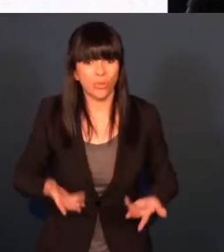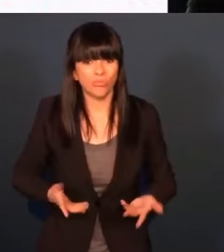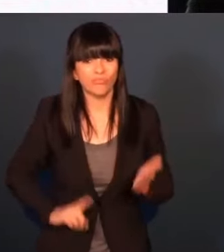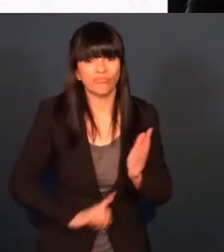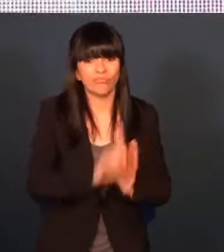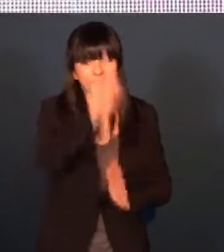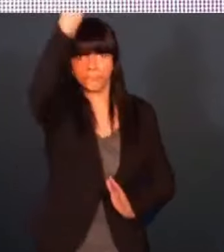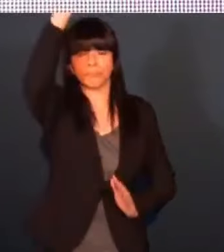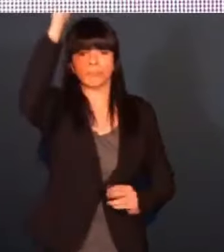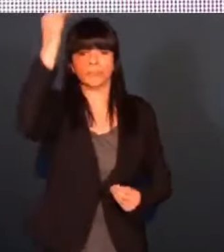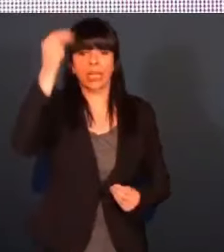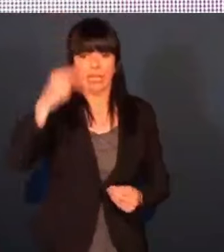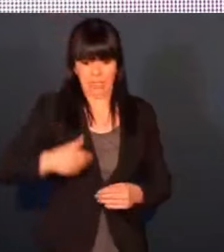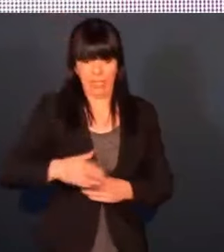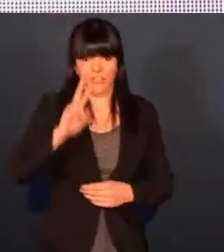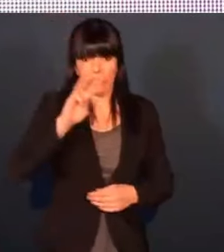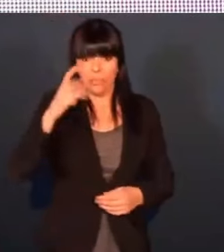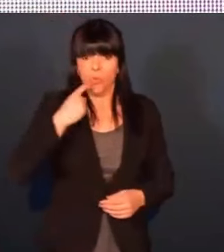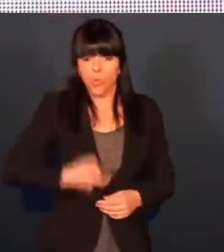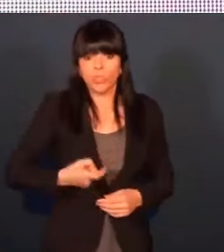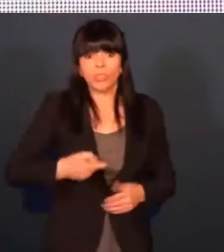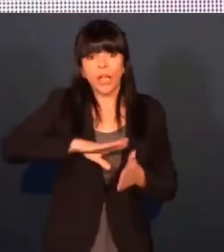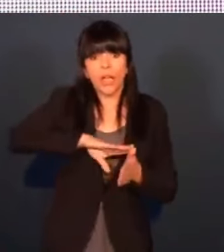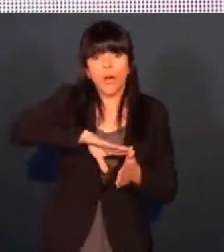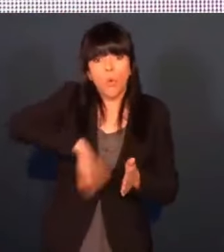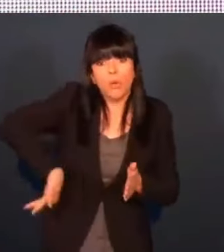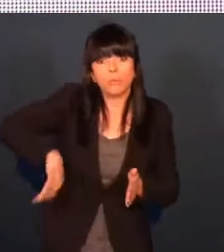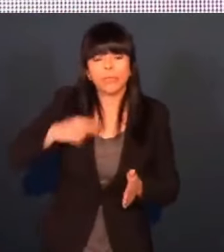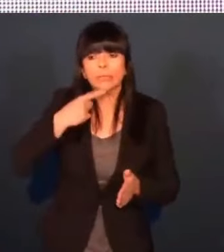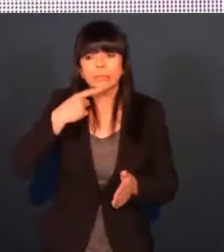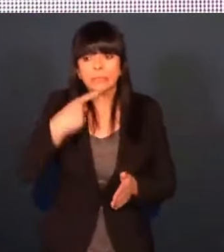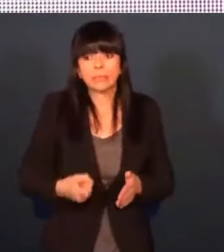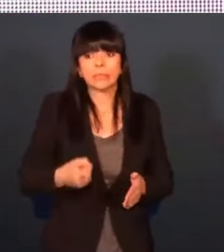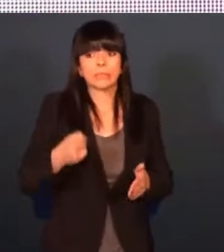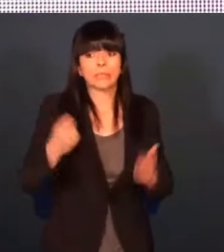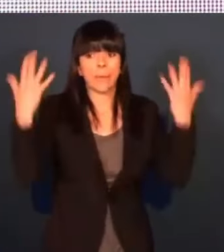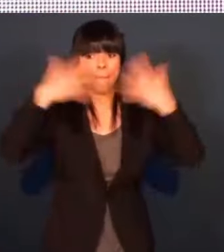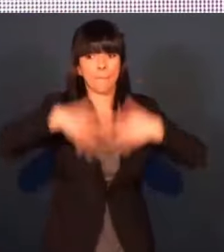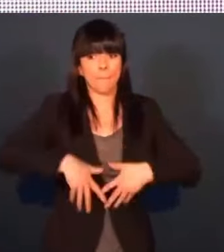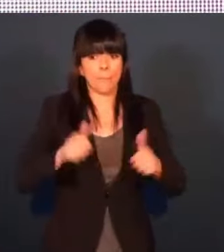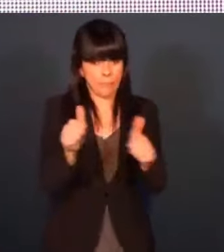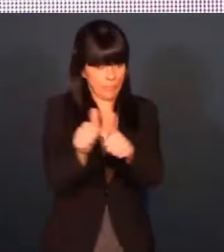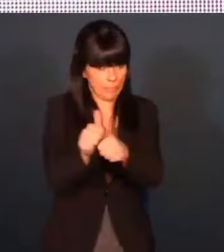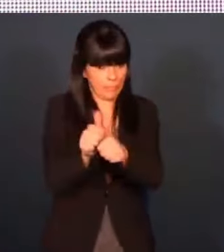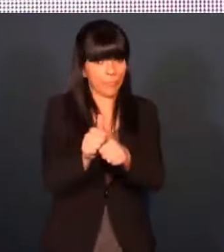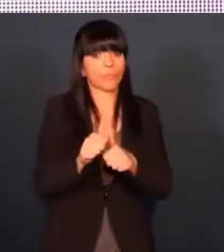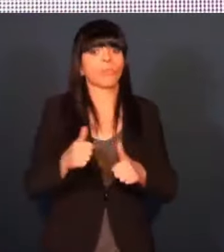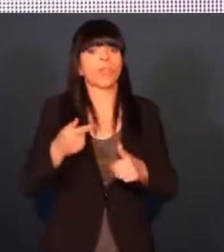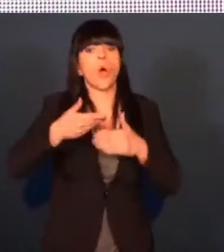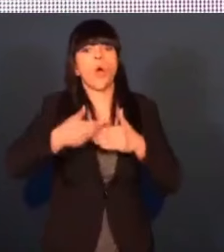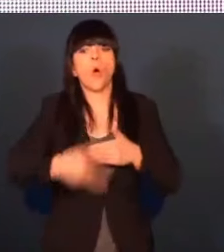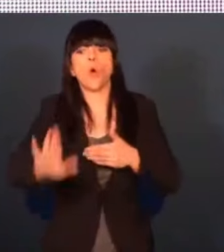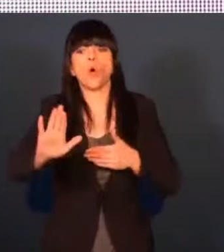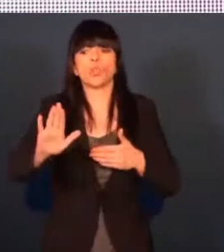през 2023 година отпадна механизма за сътрудничество и проверка на Европейската комисия. Отделно отпадна